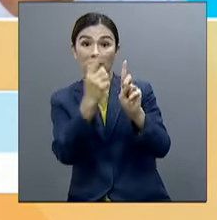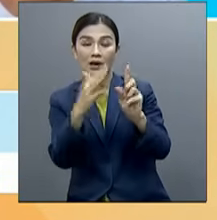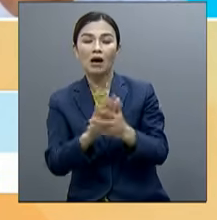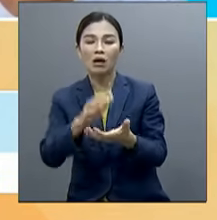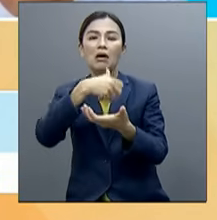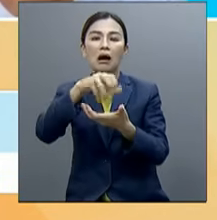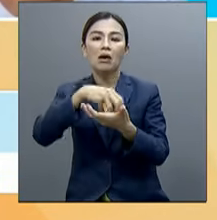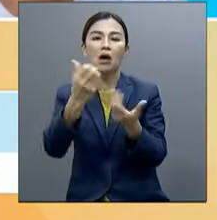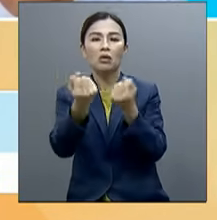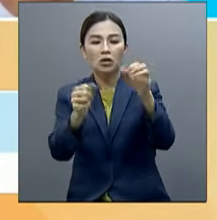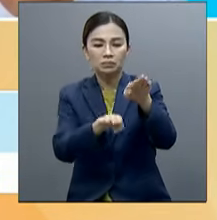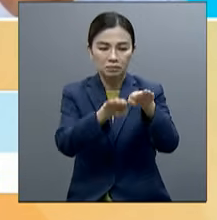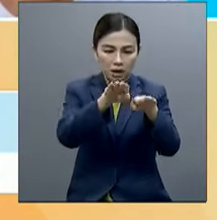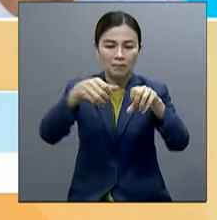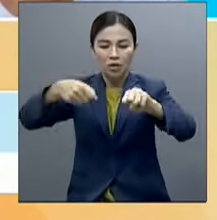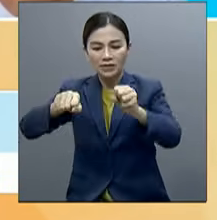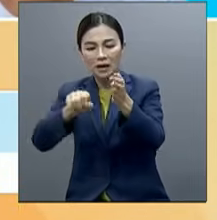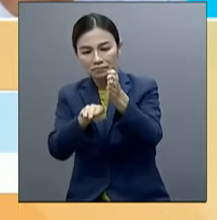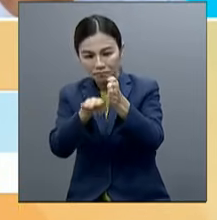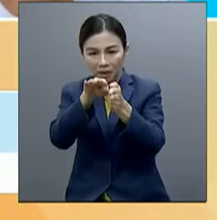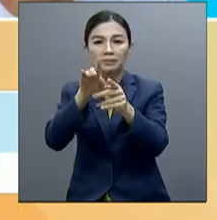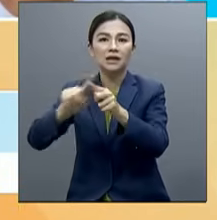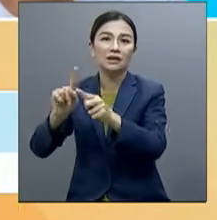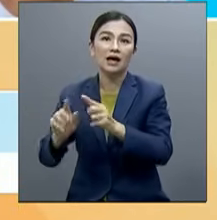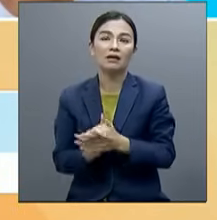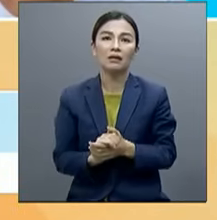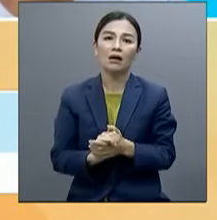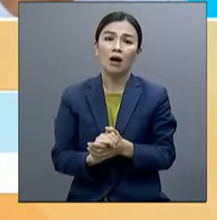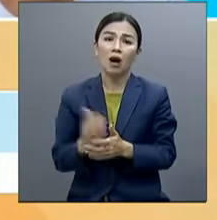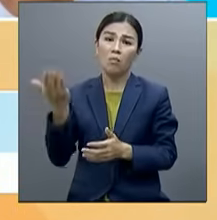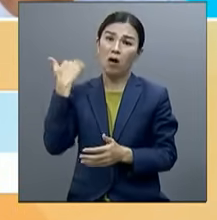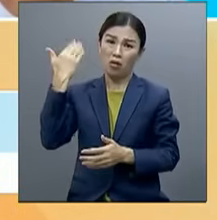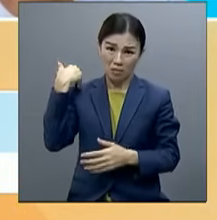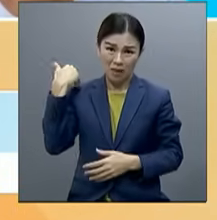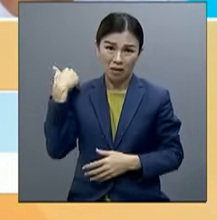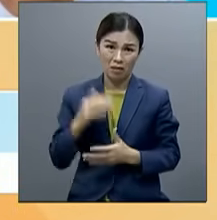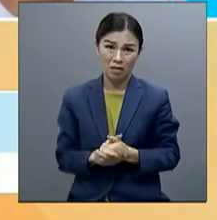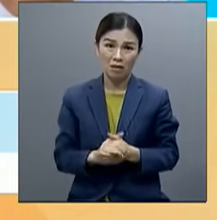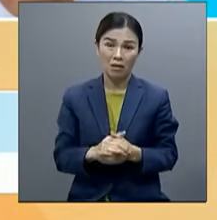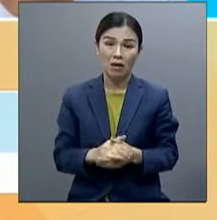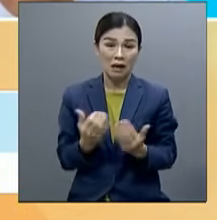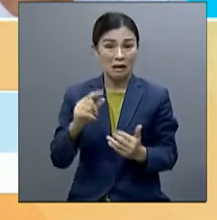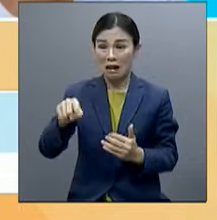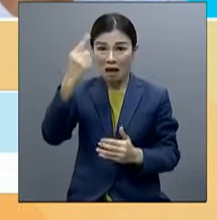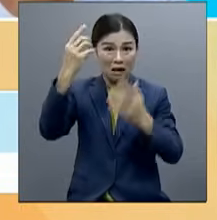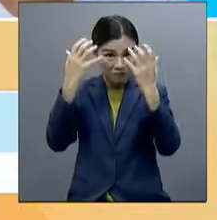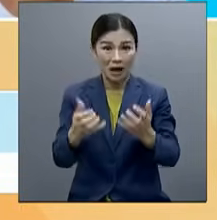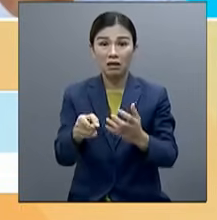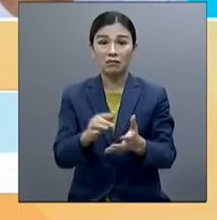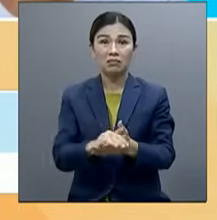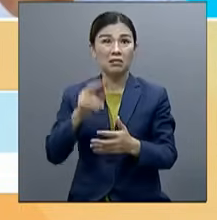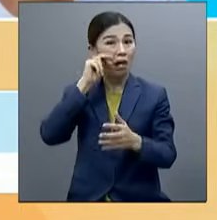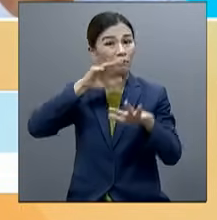ไปเมื่อกี้ครับ ค่ะมีความรุนแรงก่อนหน้านี้ขนาดนี้ไหมคะหรือว่านี่ถือว่าหนักที่สุดที่เคยประสบกันมาแ